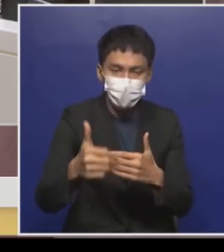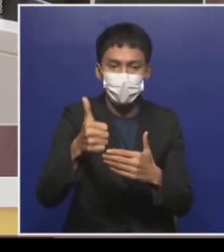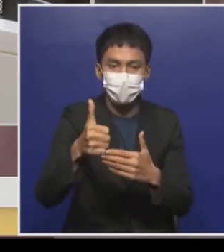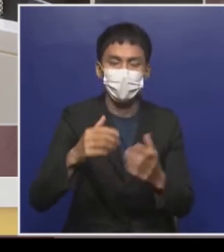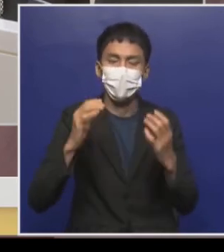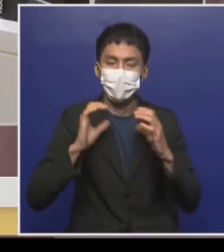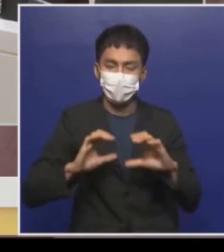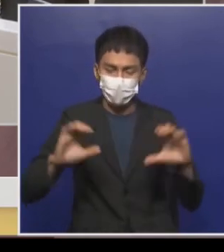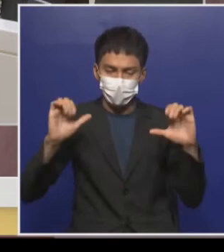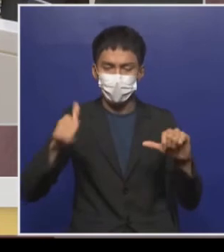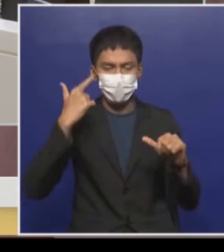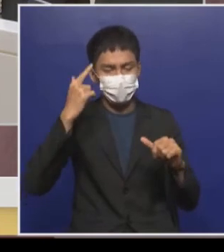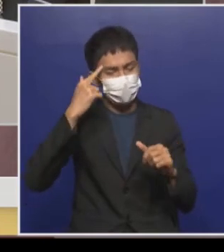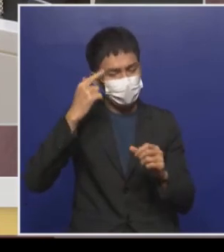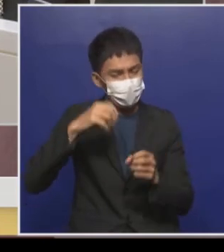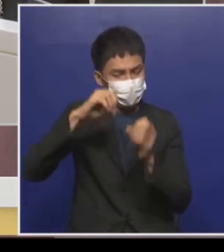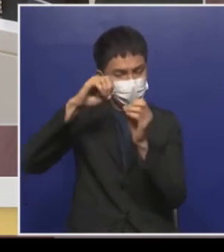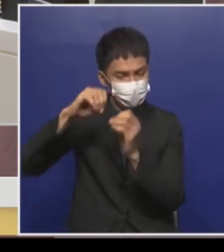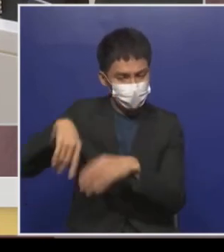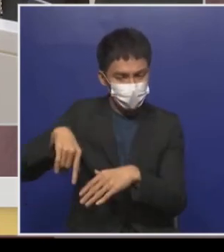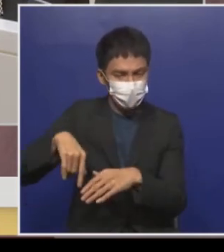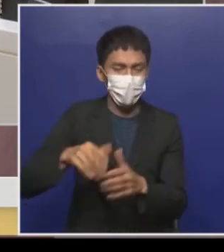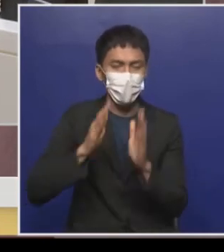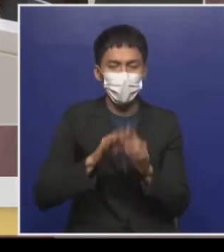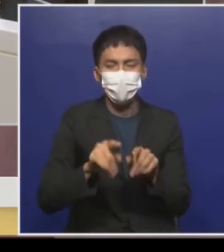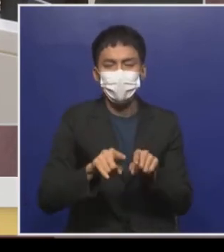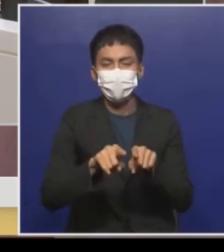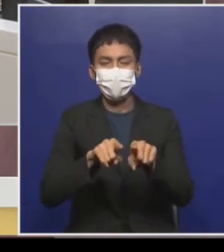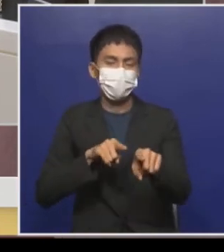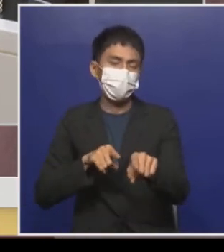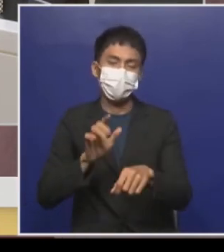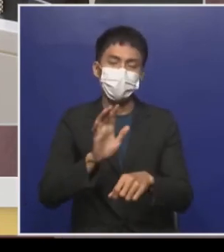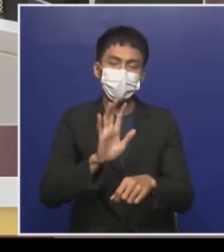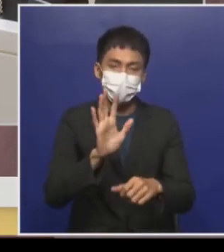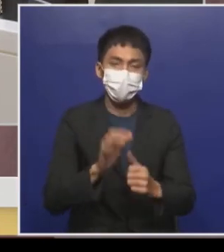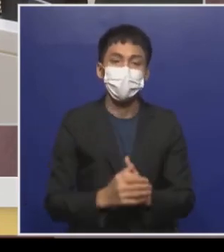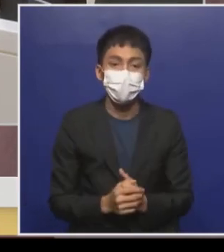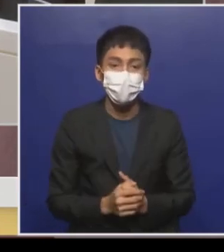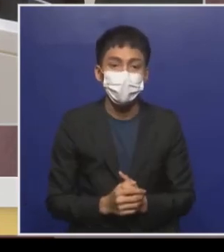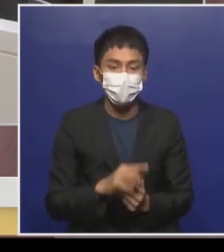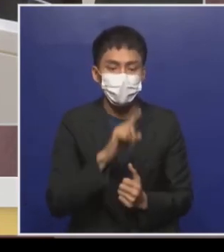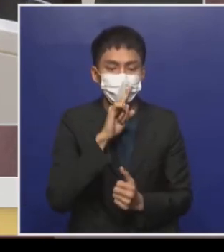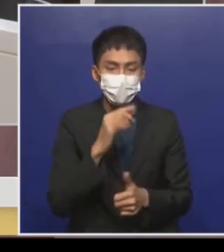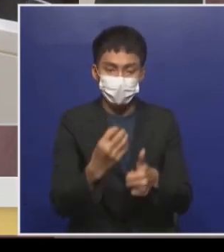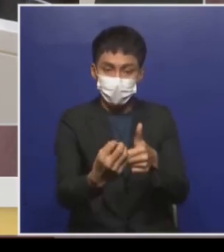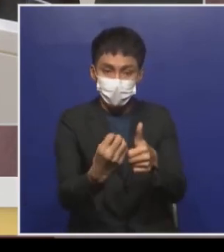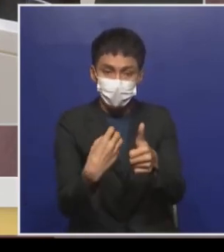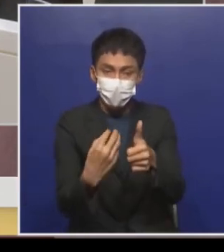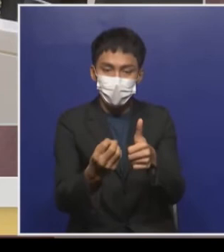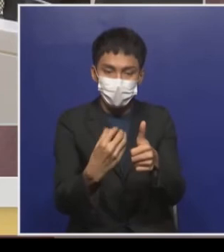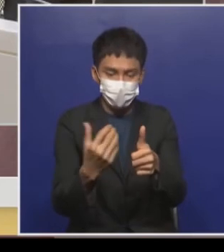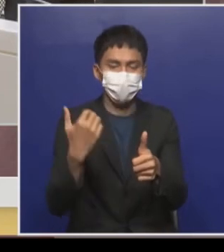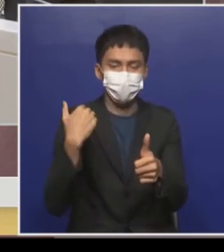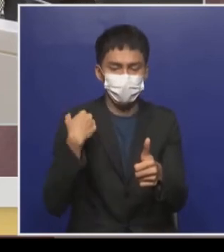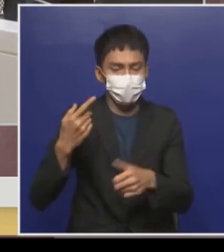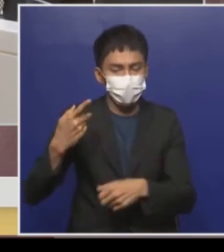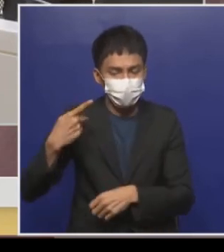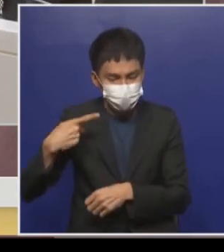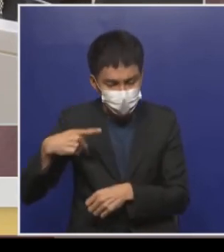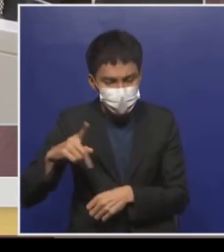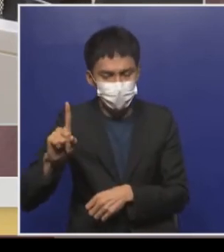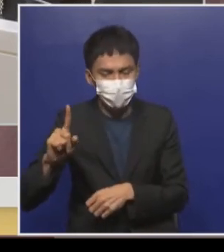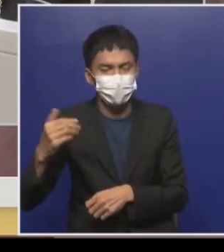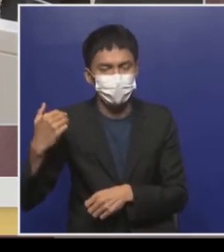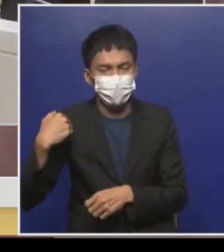นี้ก็จะไม่ทงคนจน และไม่ทงใครไข้หงไปดัขาดมีข้อเสนอของท่าน ทเป็ประโยชน์ แต่คิดว่า